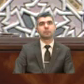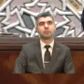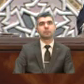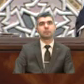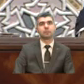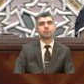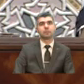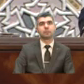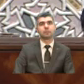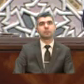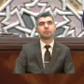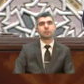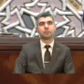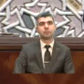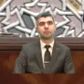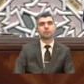الآن.